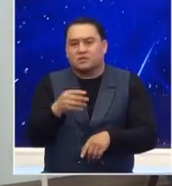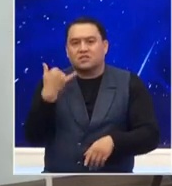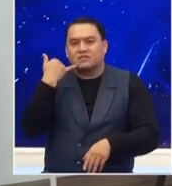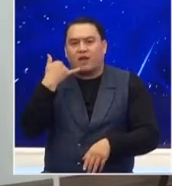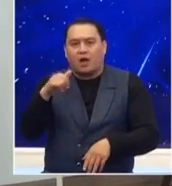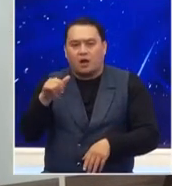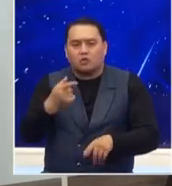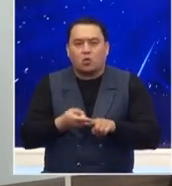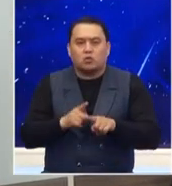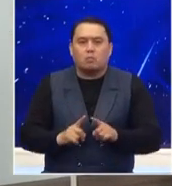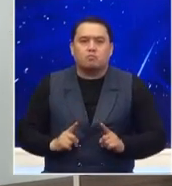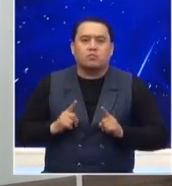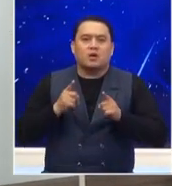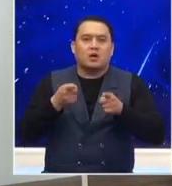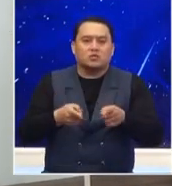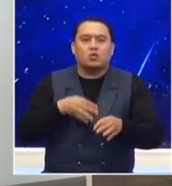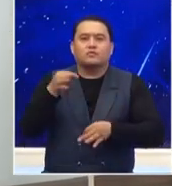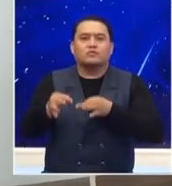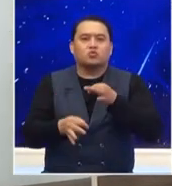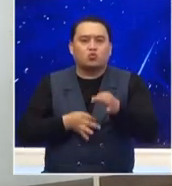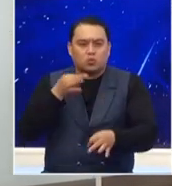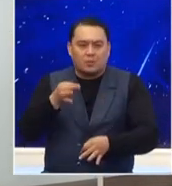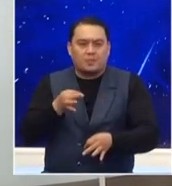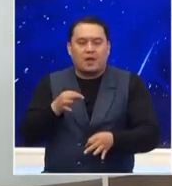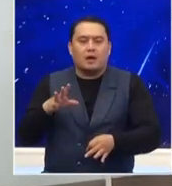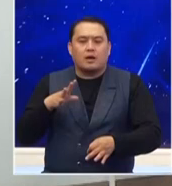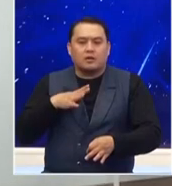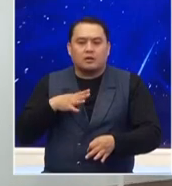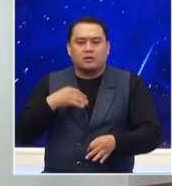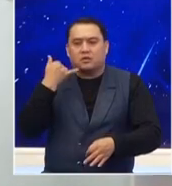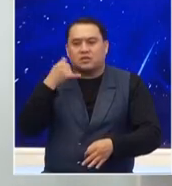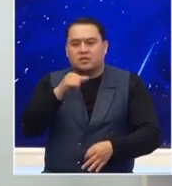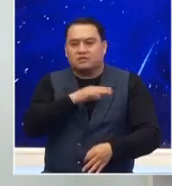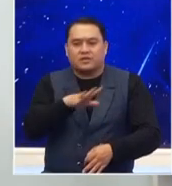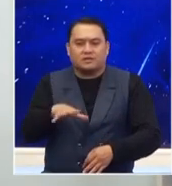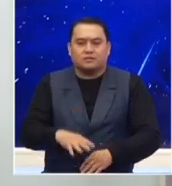звонков, которые поступили за истекшие сутки, в том числе и недозвонившихся.